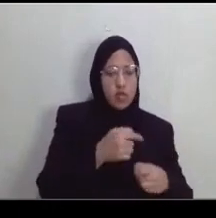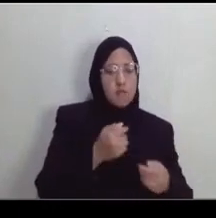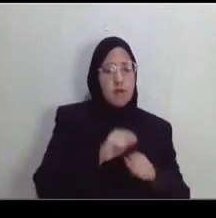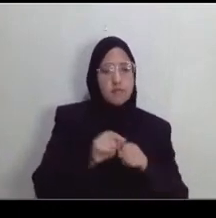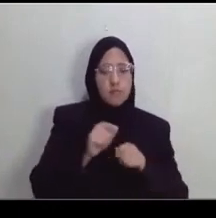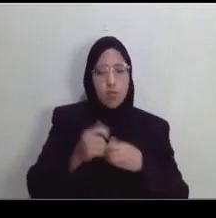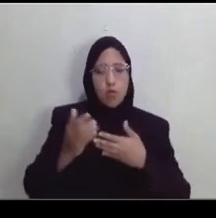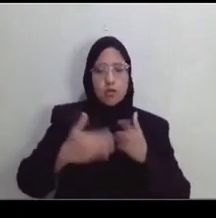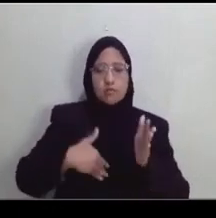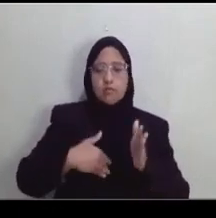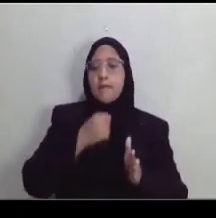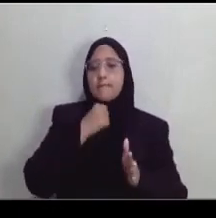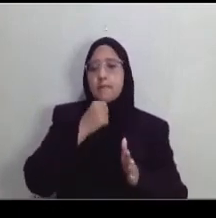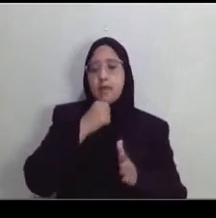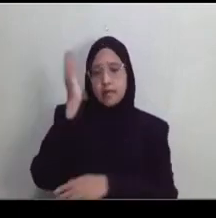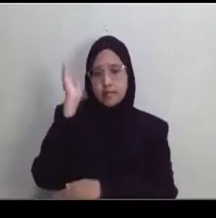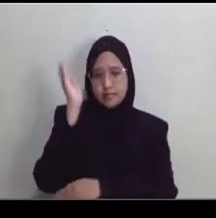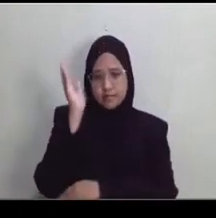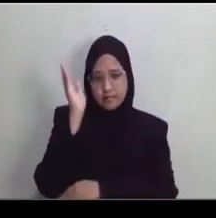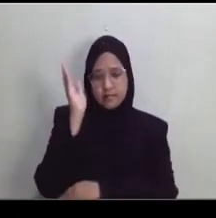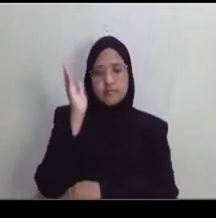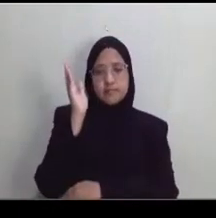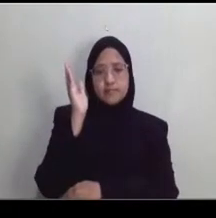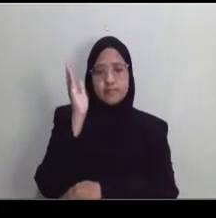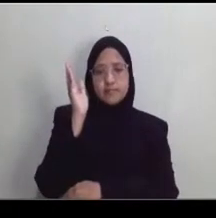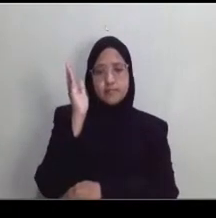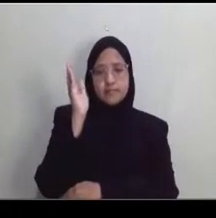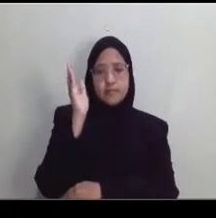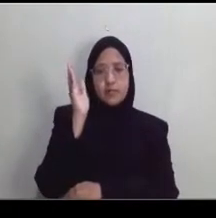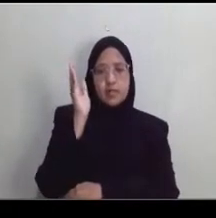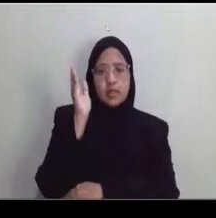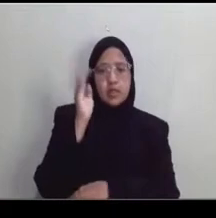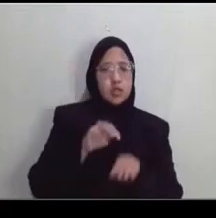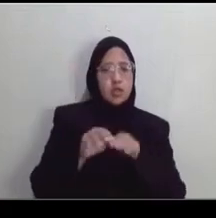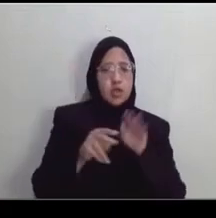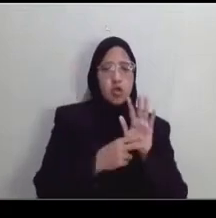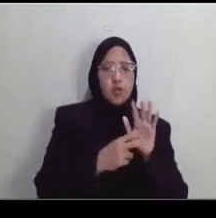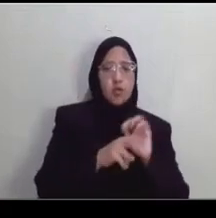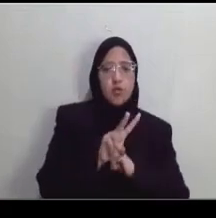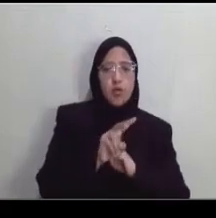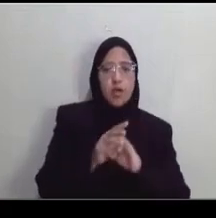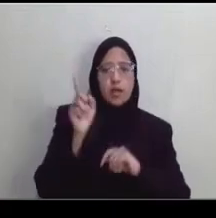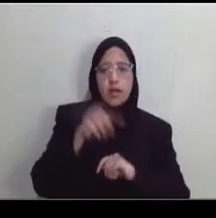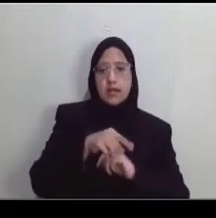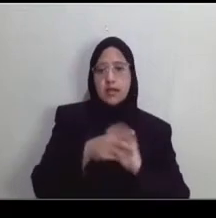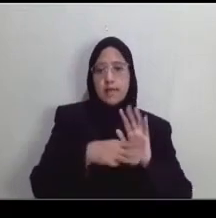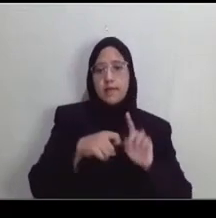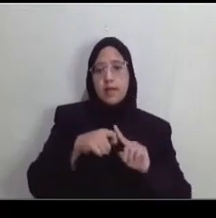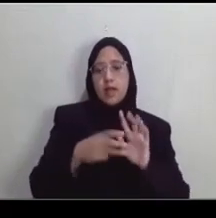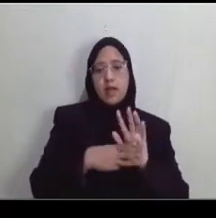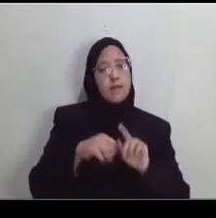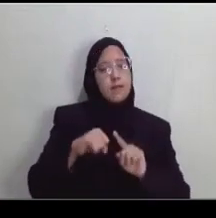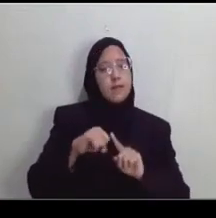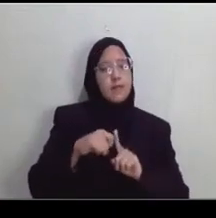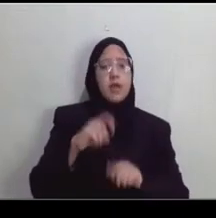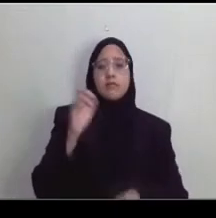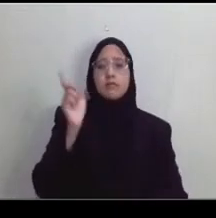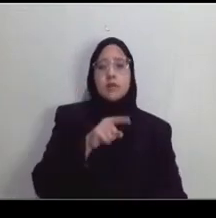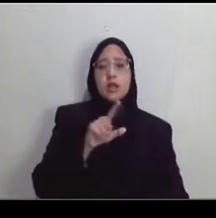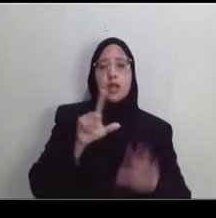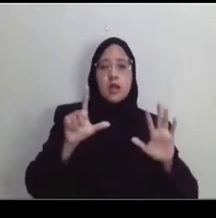putusan majelis kehormatan nomor 2 Gar mkmk Gar l/